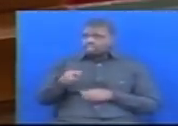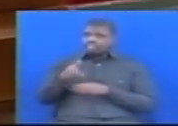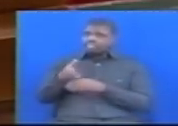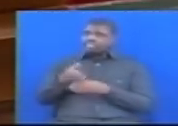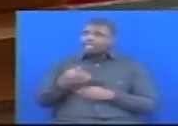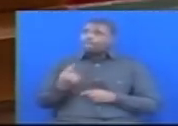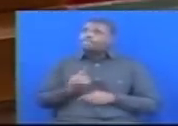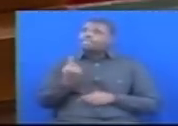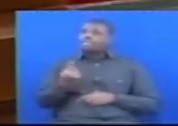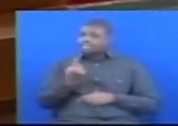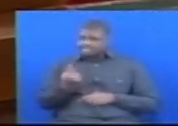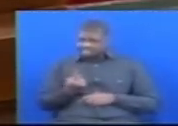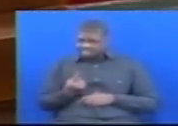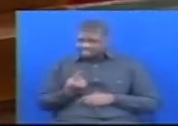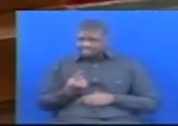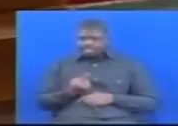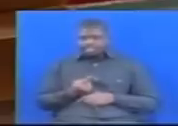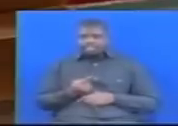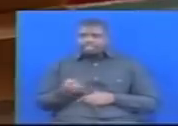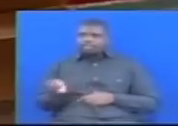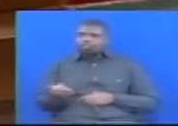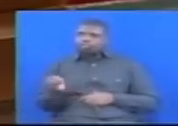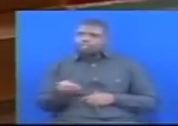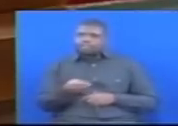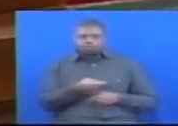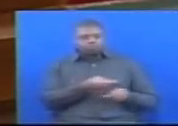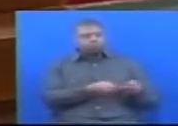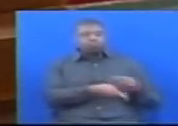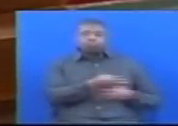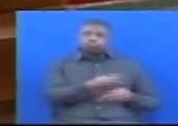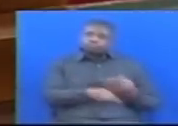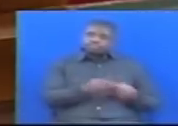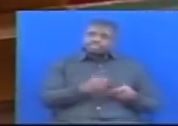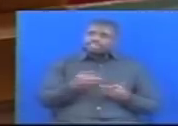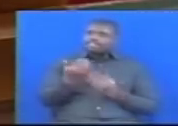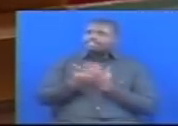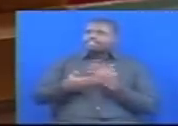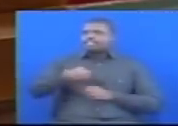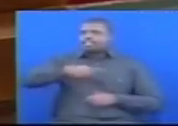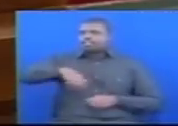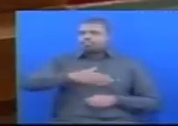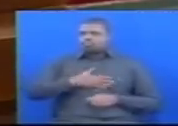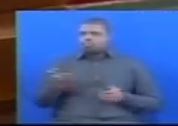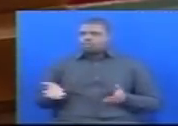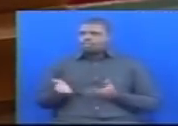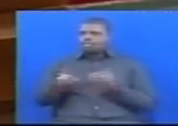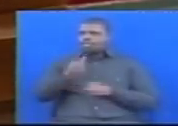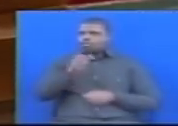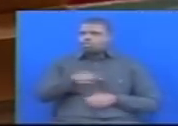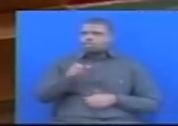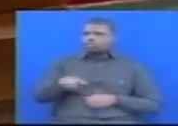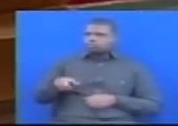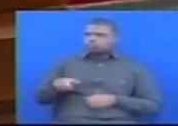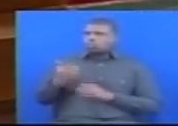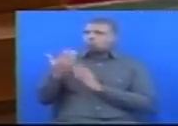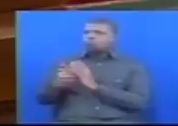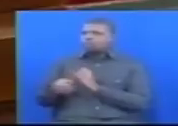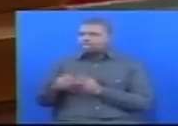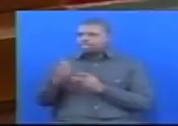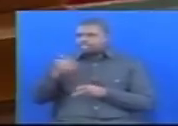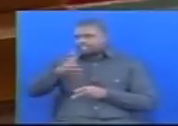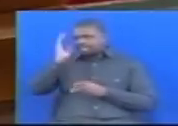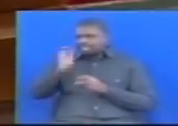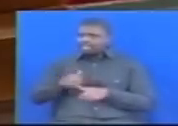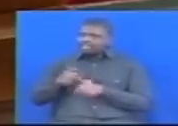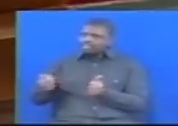shirika pekee ambalo pia linachochea uchumi katika nchi yetu kwa maendeleo ya Watanzania kwa ujumla, serikali